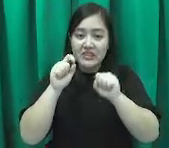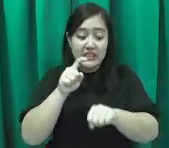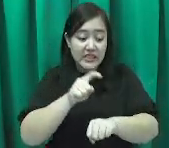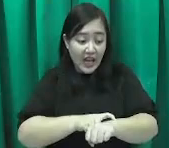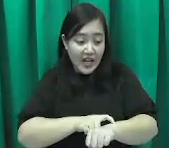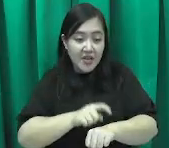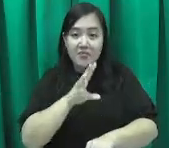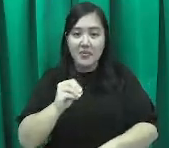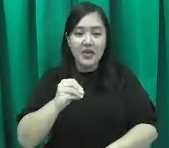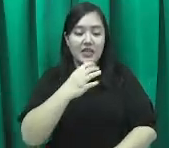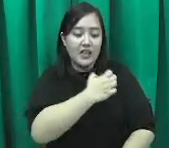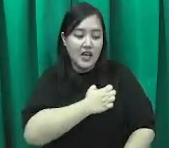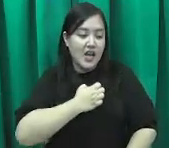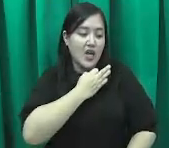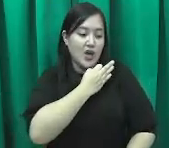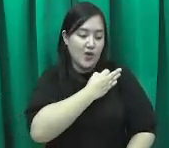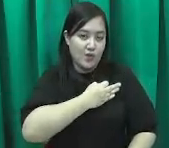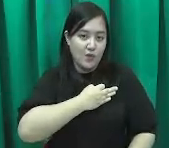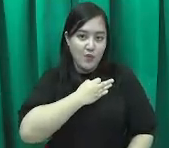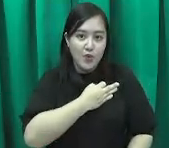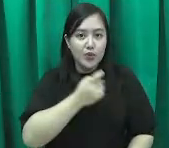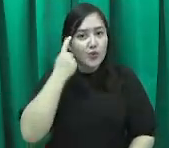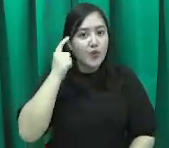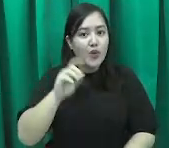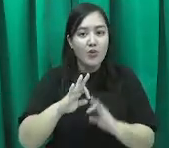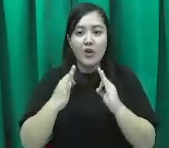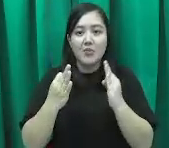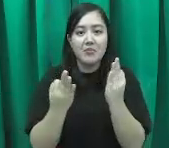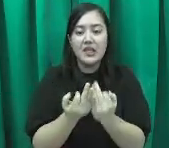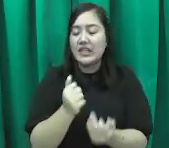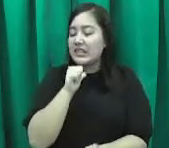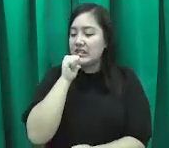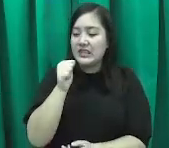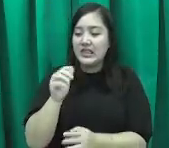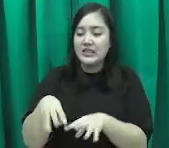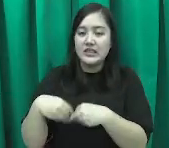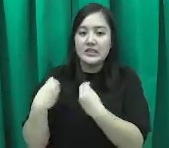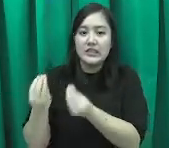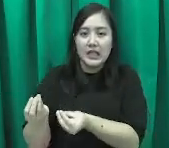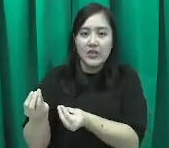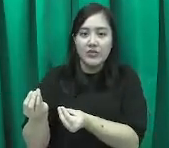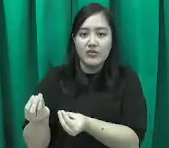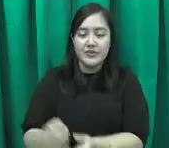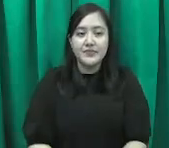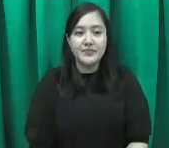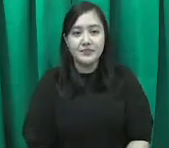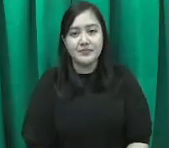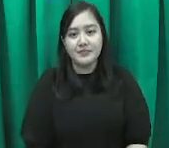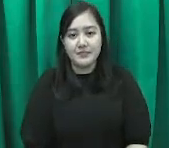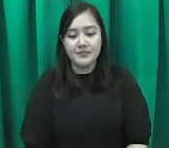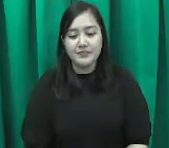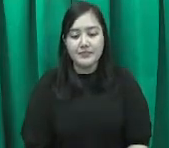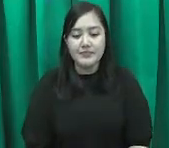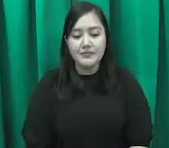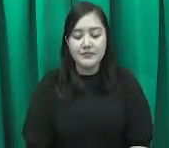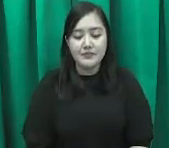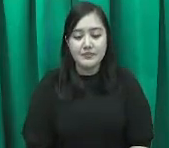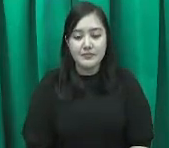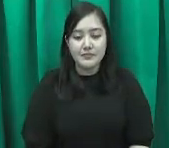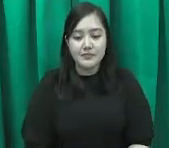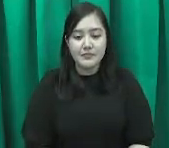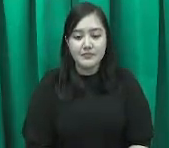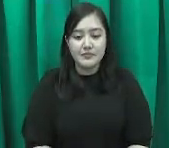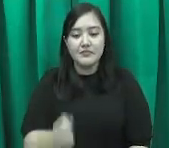dapat binibigay natin doon sa yung pamilya, sa pamilya natin na nakikita ng mga anak natin, hindi na natin naibibigay yon. Yeah. Dahil